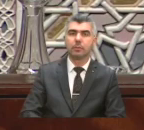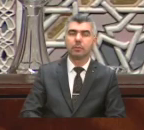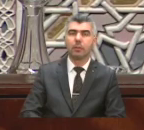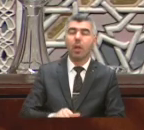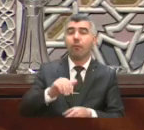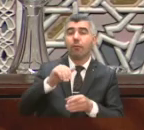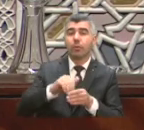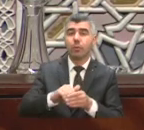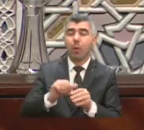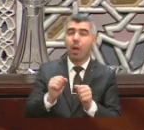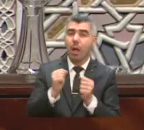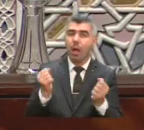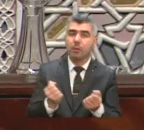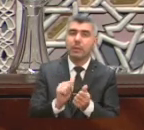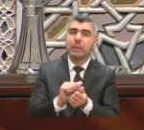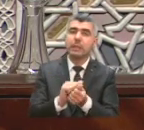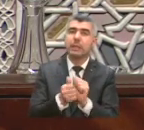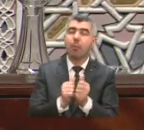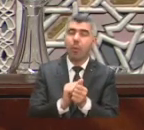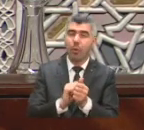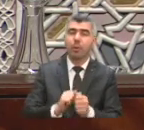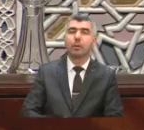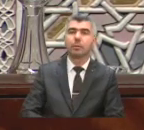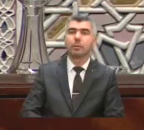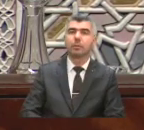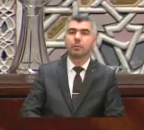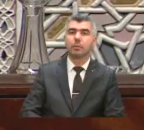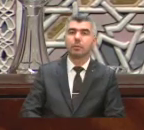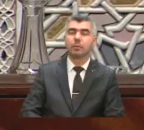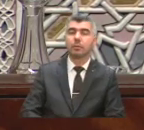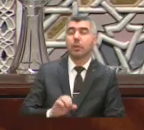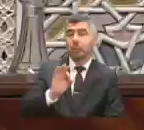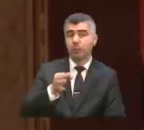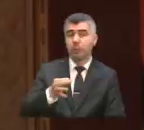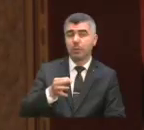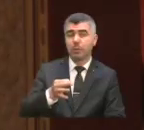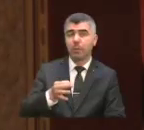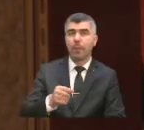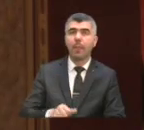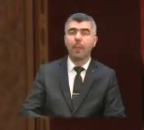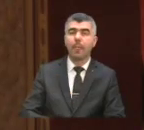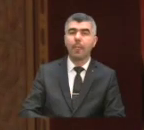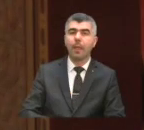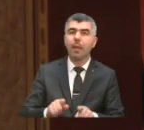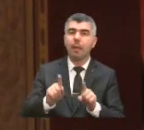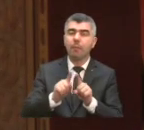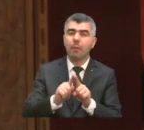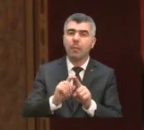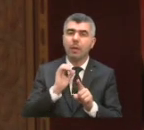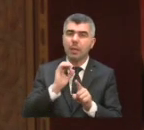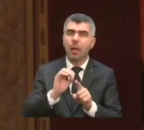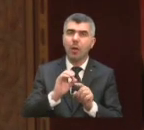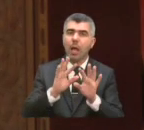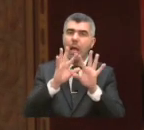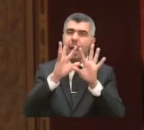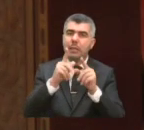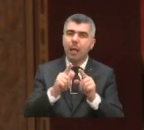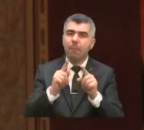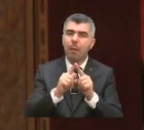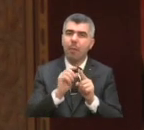الصندوق الوطني لتنمية الرياضة هو بطبيعة الحال يدخل ضمن خانة الحسابات